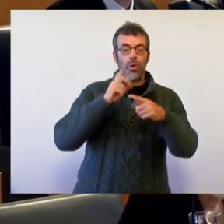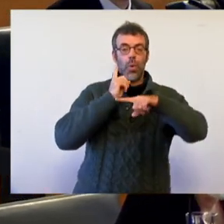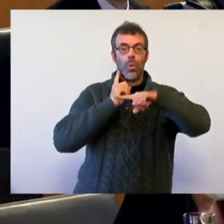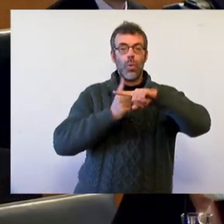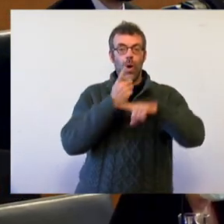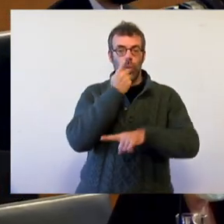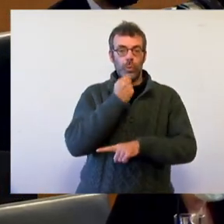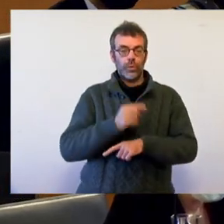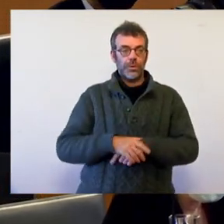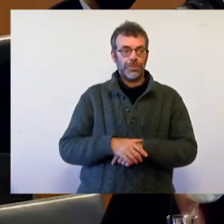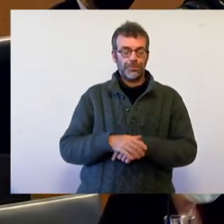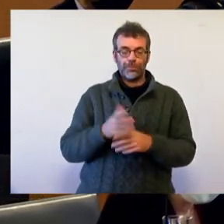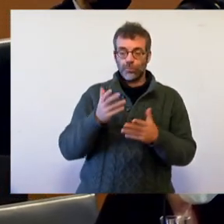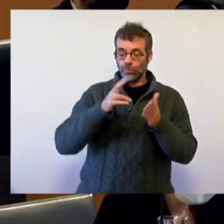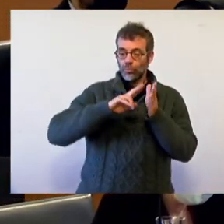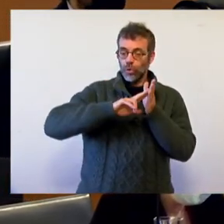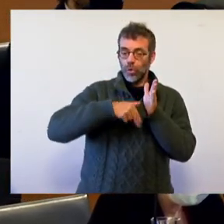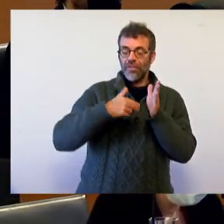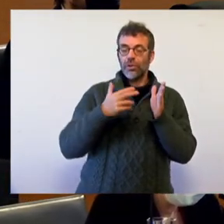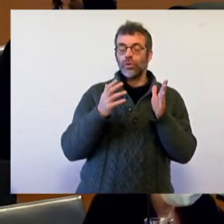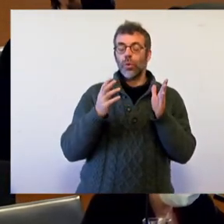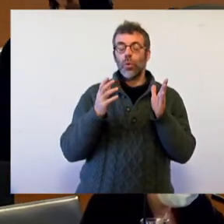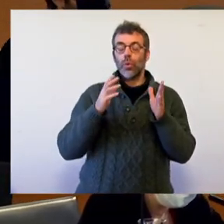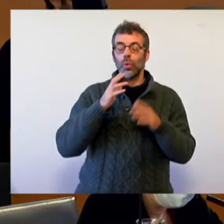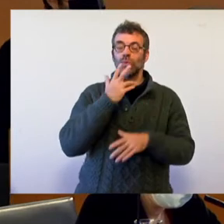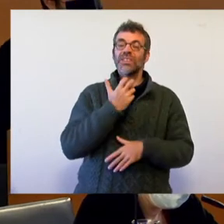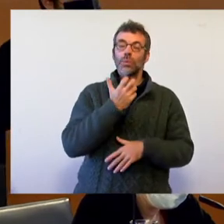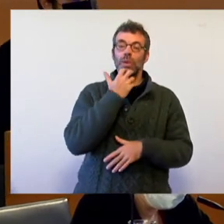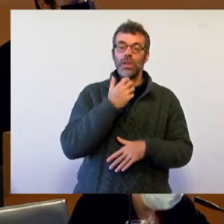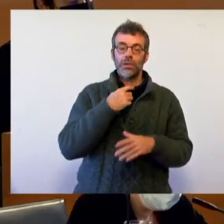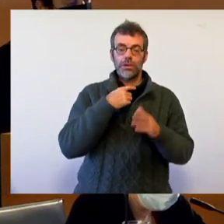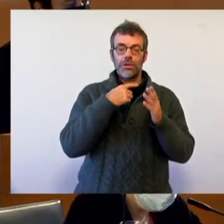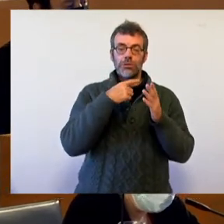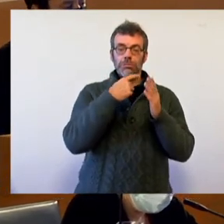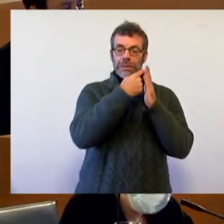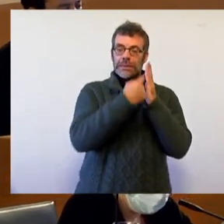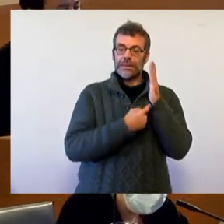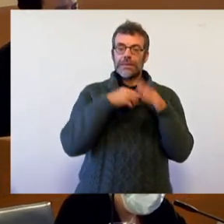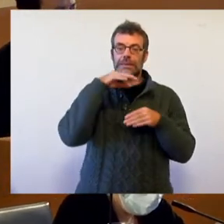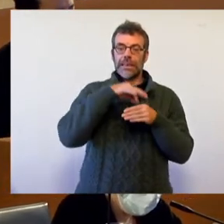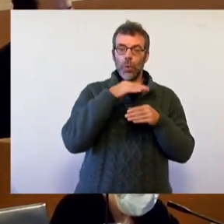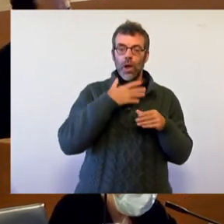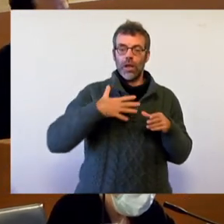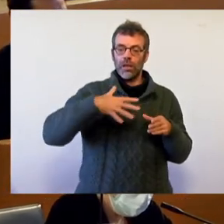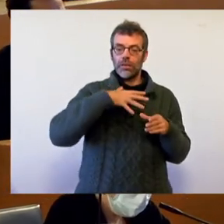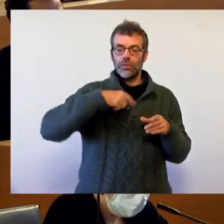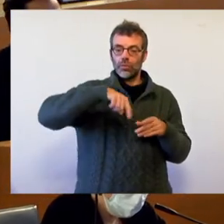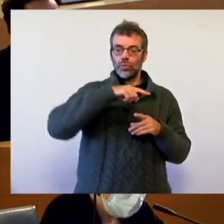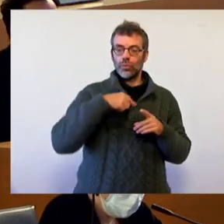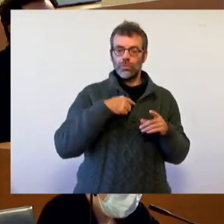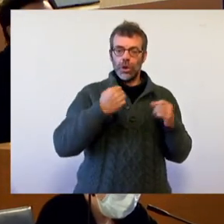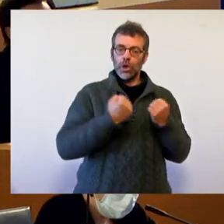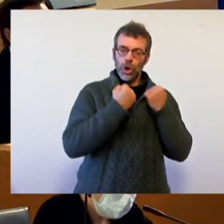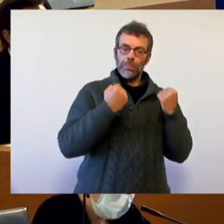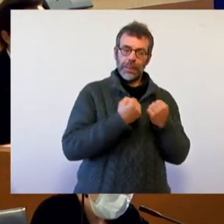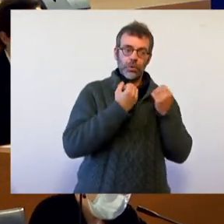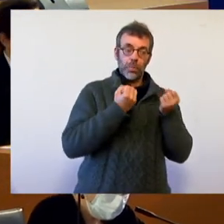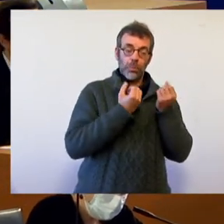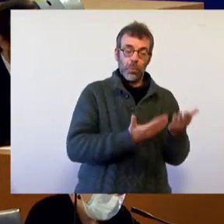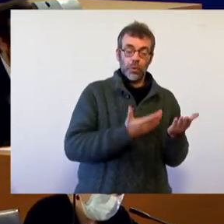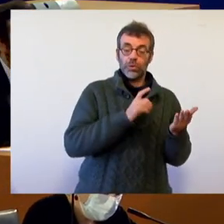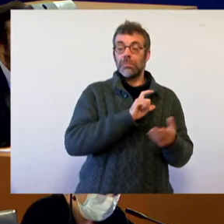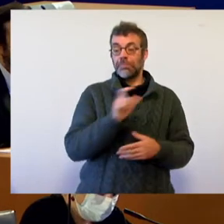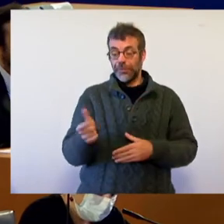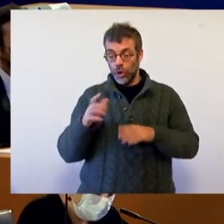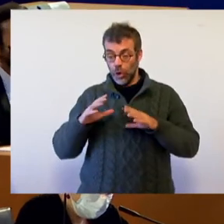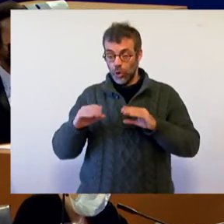que vous avez votée, est une proposition que notre liste a portée pendant la campagne et que nous avons concrétisée, une proposition de plus que